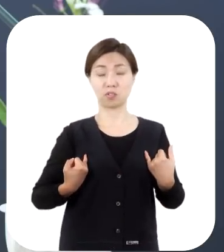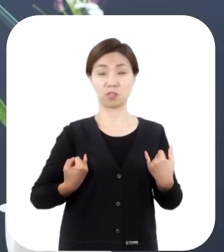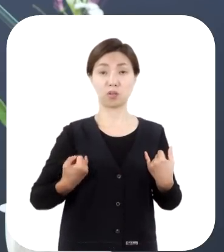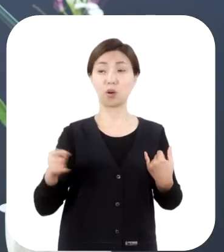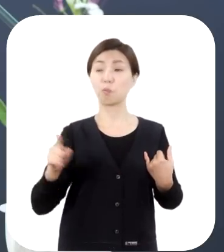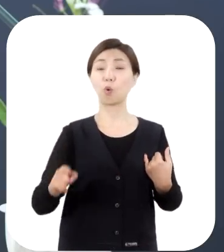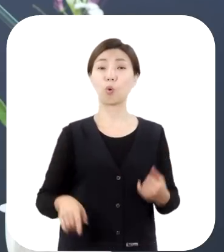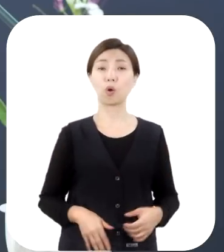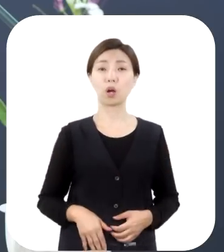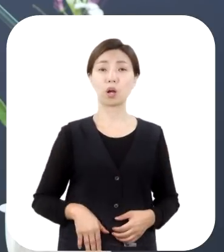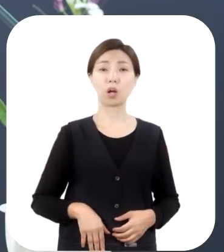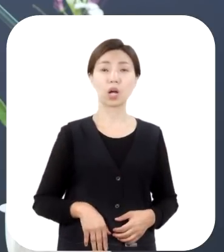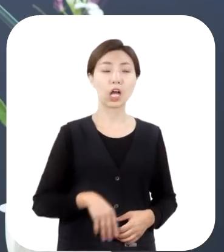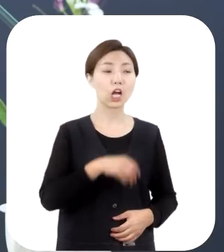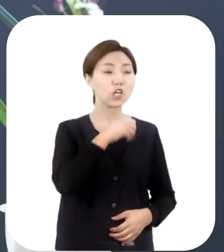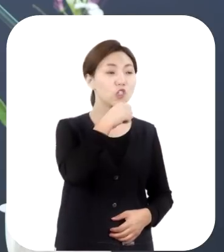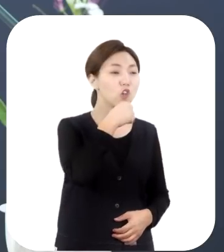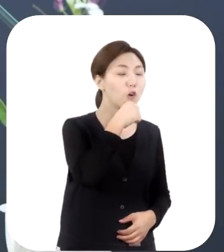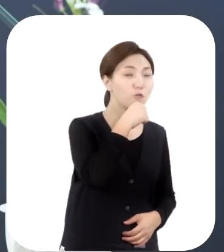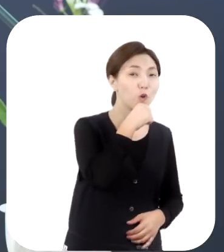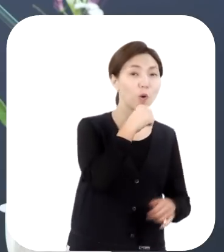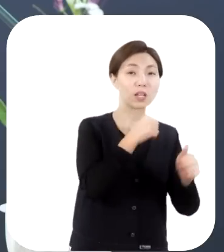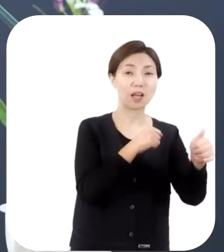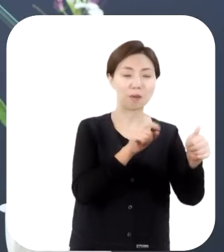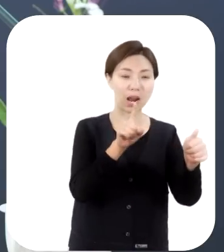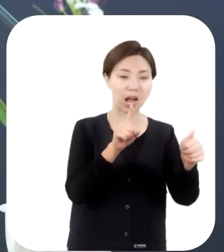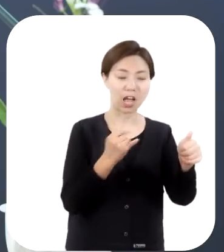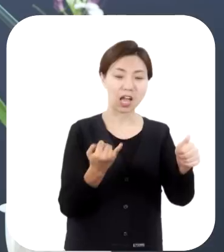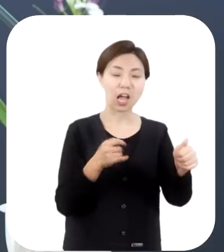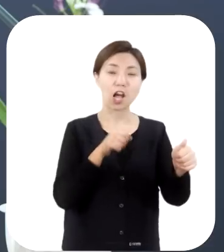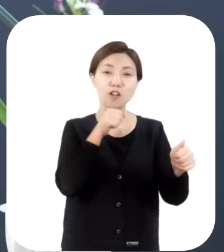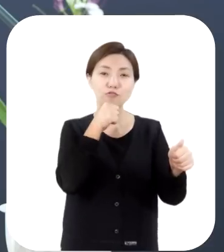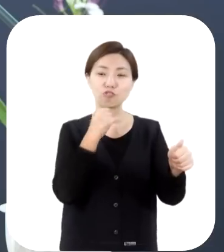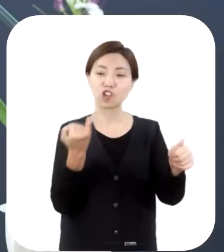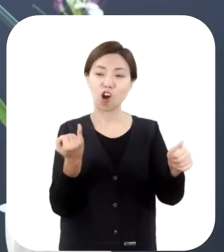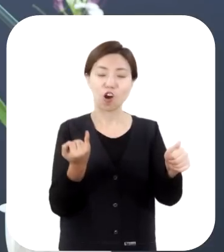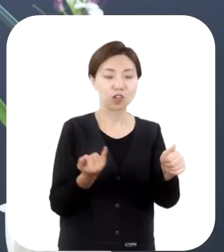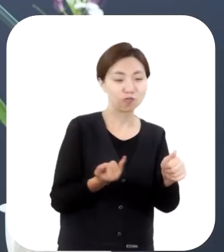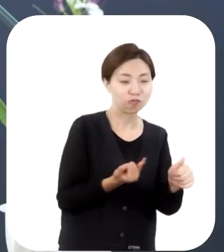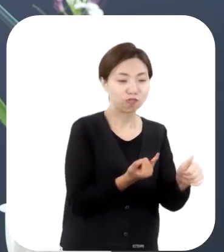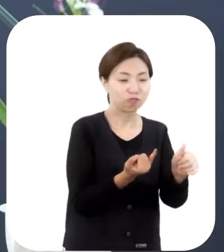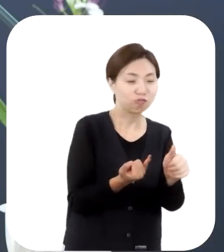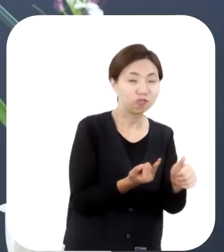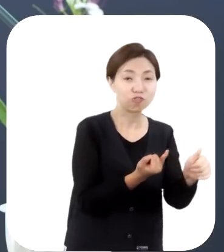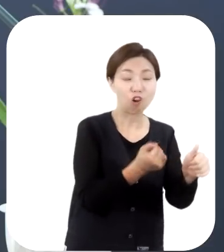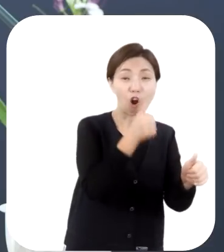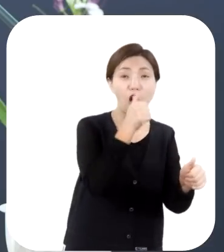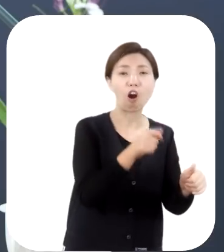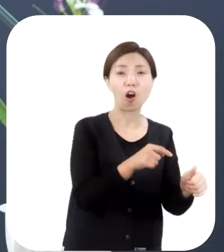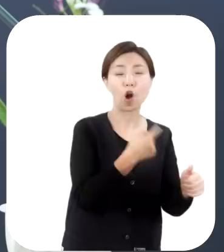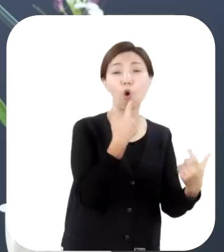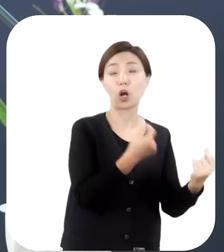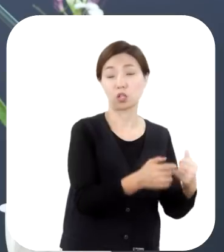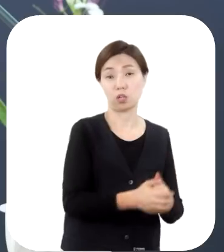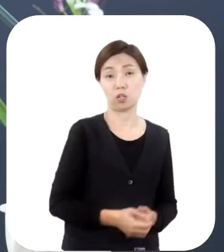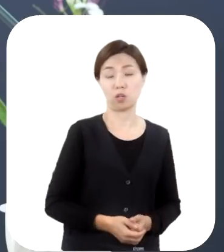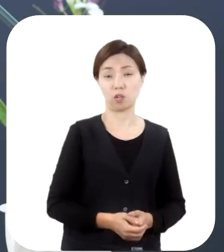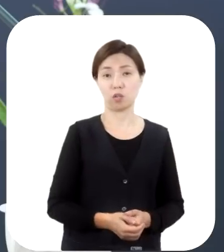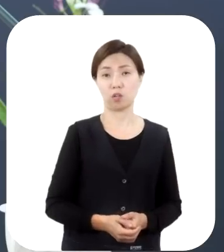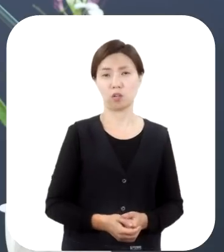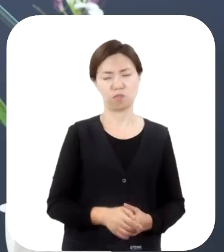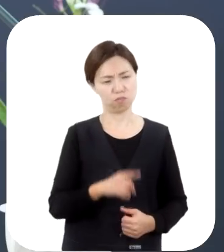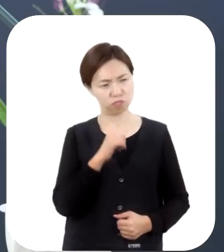거를 저 순염소가 봐라. 여러 암염소를 데리고 살지 않느냐. 이렇게 비유를 한단 말이에요.